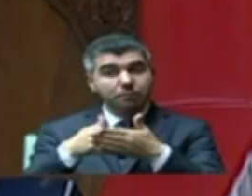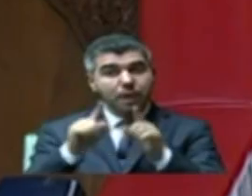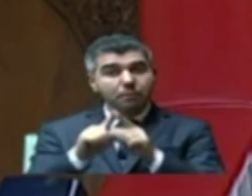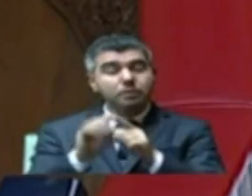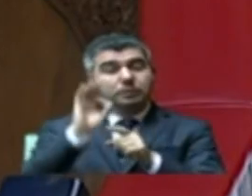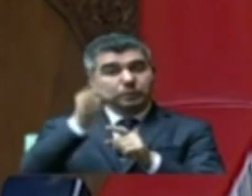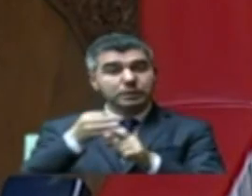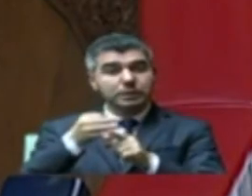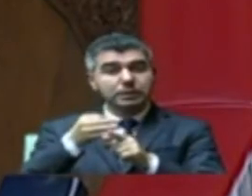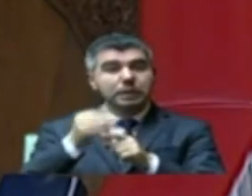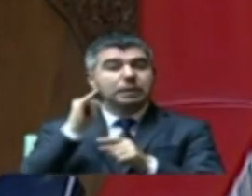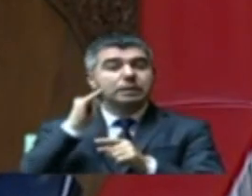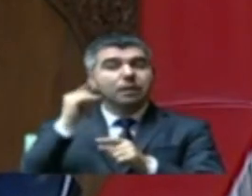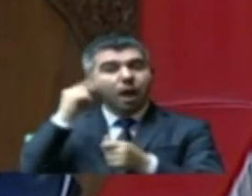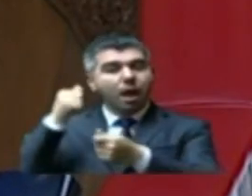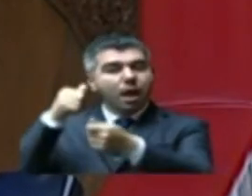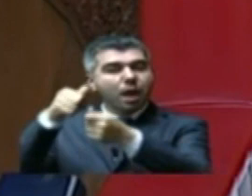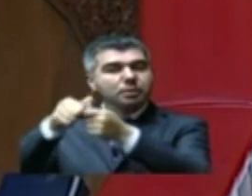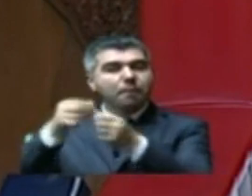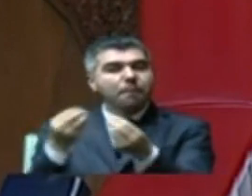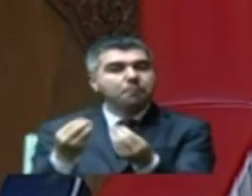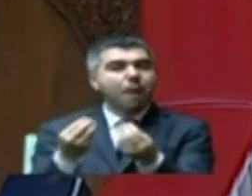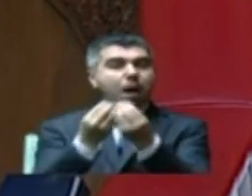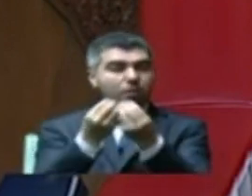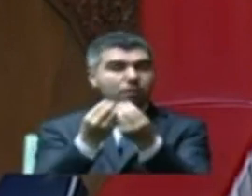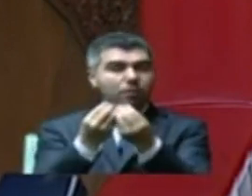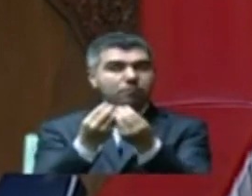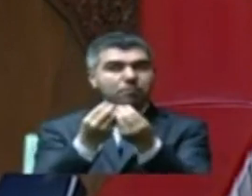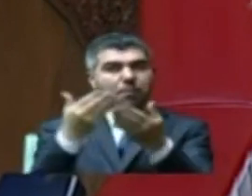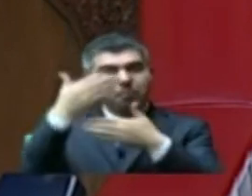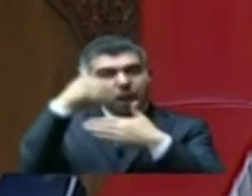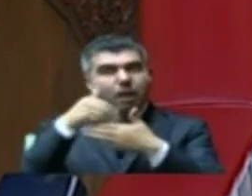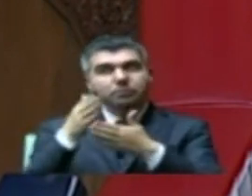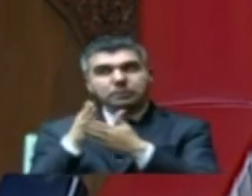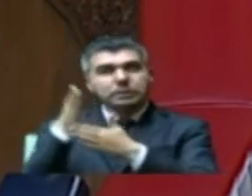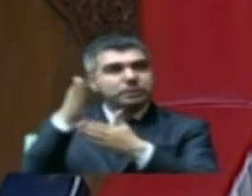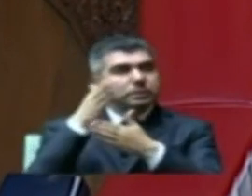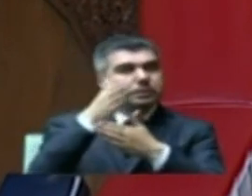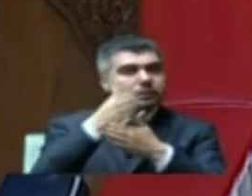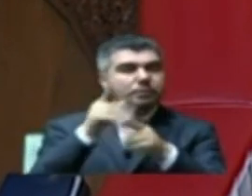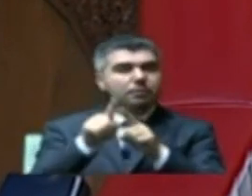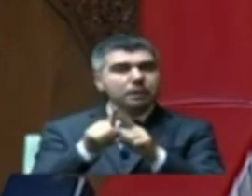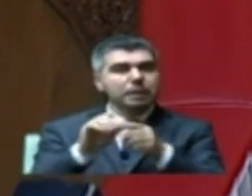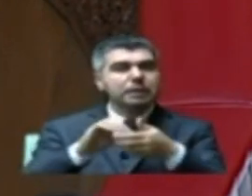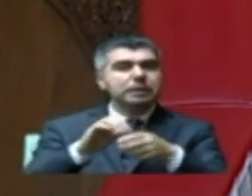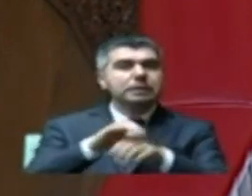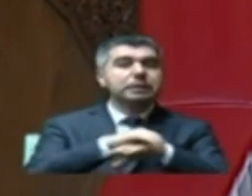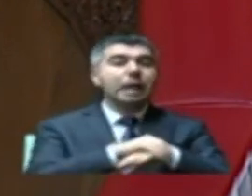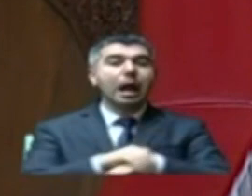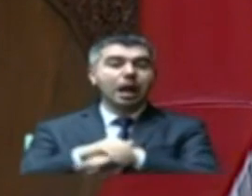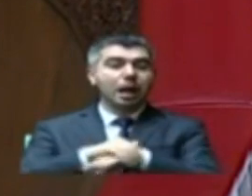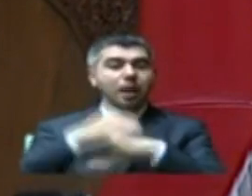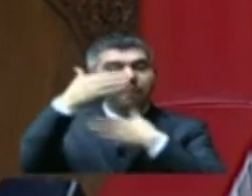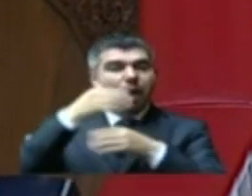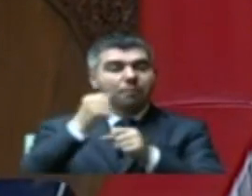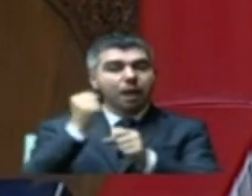حاضره عن مغيبه العالم وتواكبهم، والان في كل التحركات ديالنا واللقاءات كيمشي معنا ممثل اتحاد مقاولات المغرب. بغينا نقول بانهم